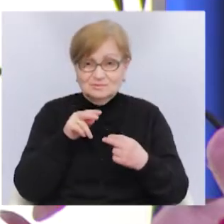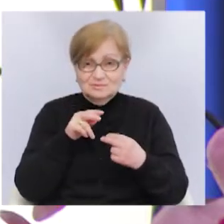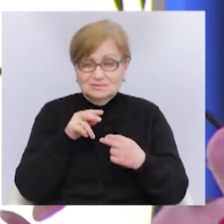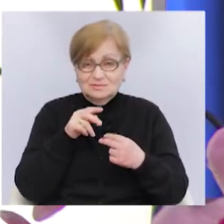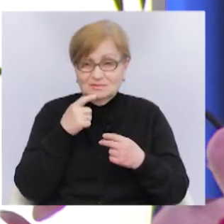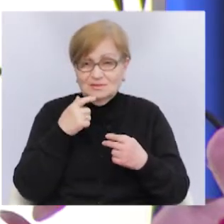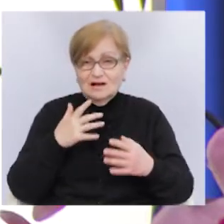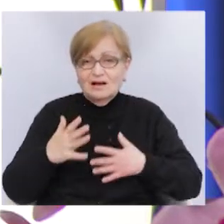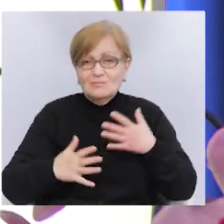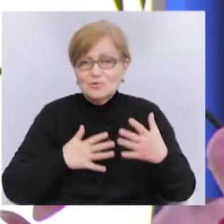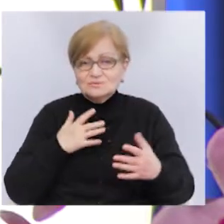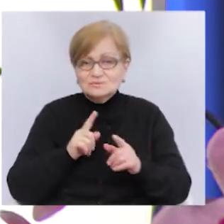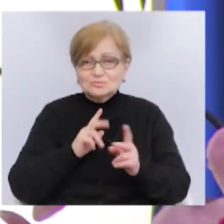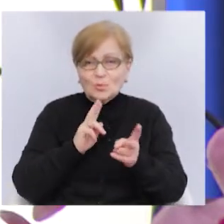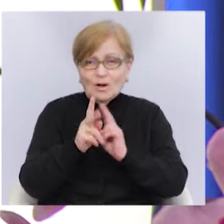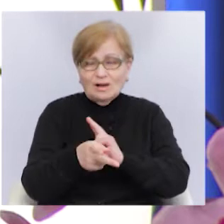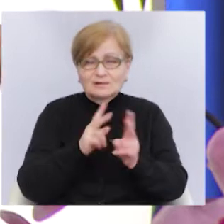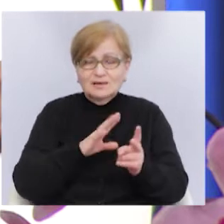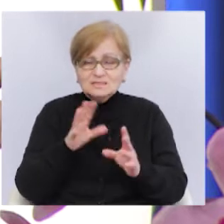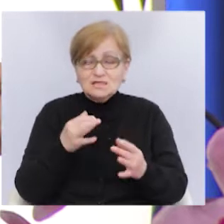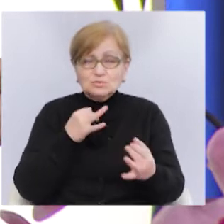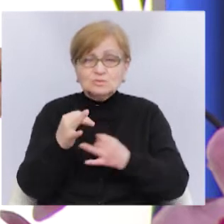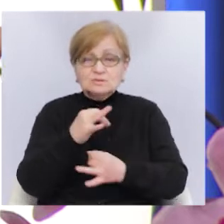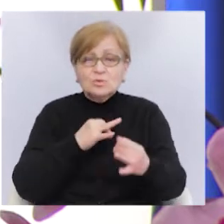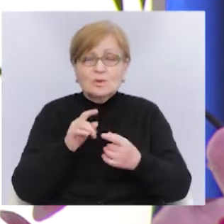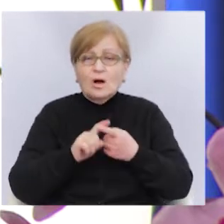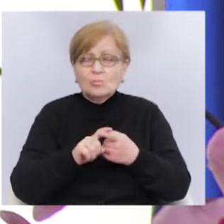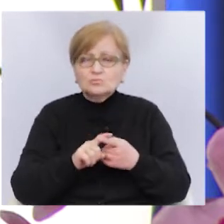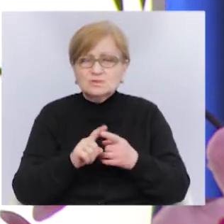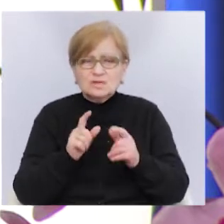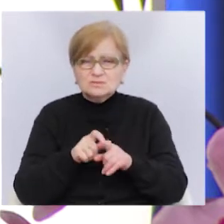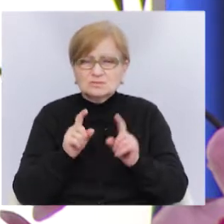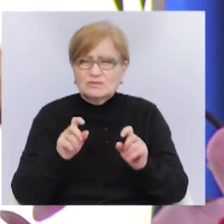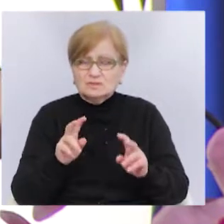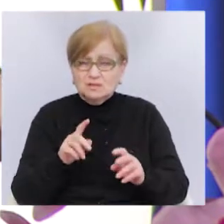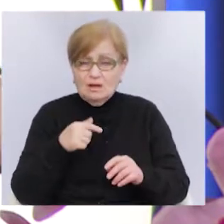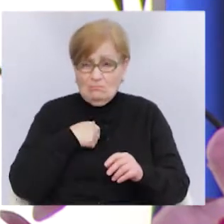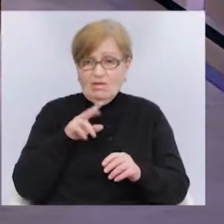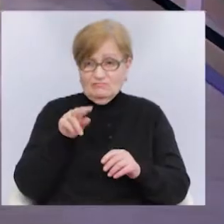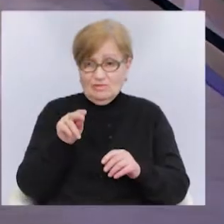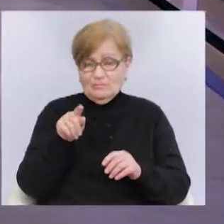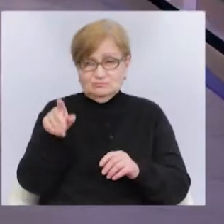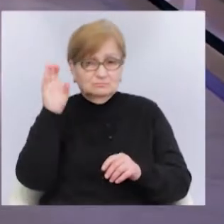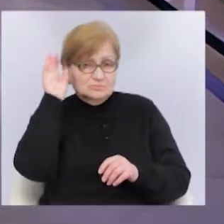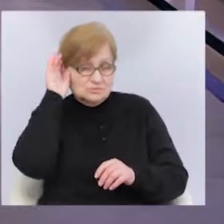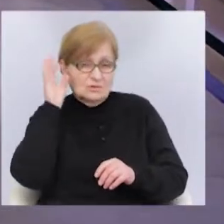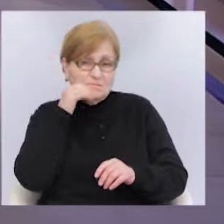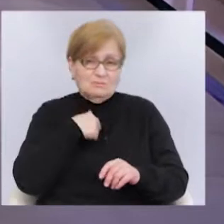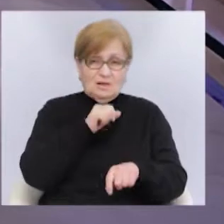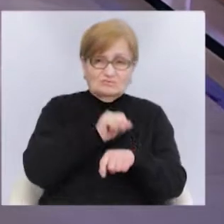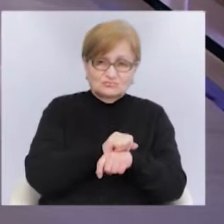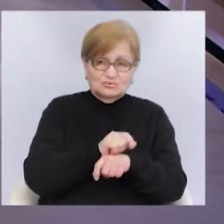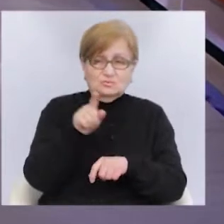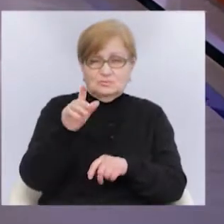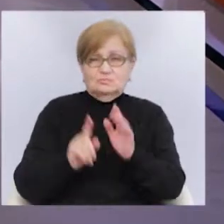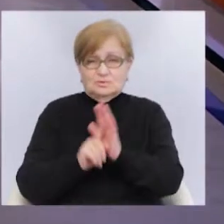ეს ემოციის გაცვლა, გამოცვლა, დიალოგი რა არის, კომუნიკაცია რა არის, ხო? ეხლა მე ვსაუბრობ თქვენ მისმენთ, მე უნდა გავჩერდე და